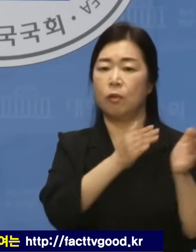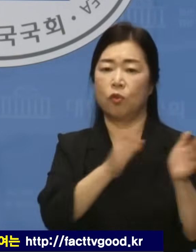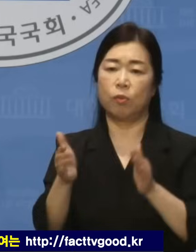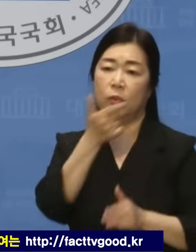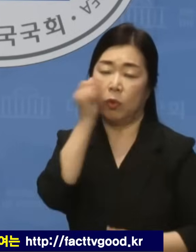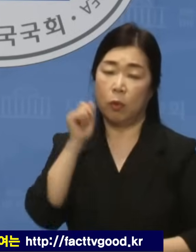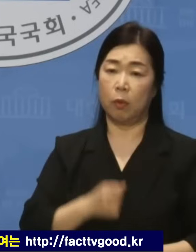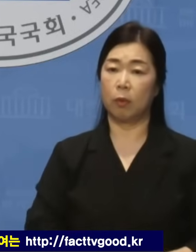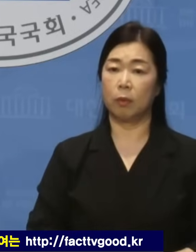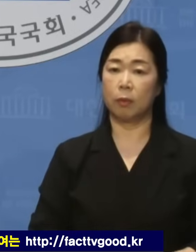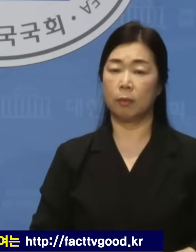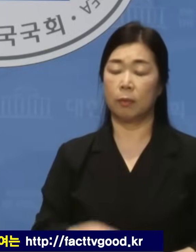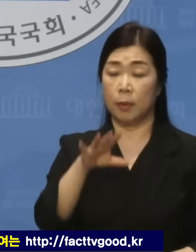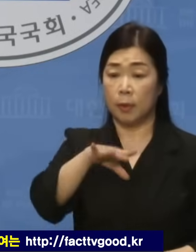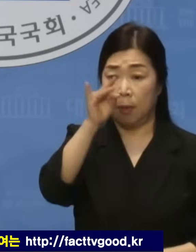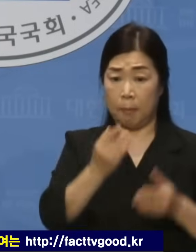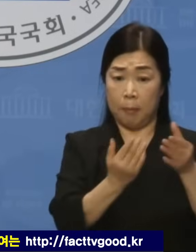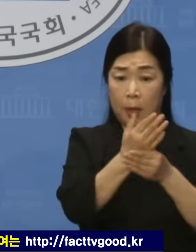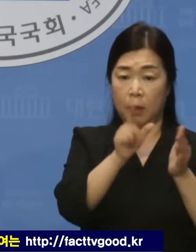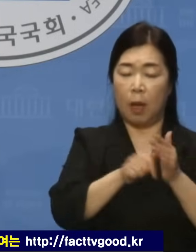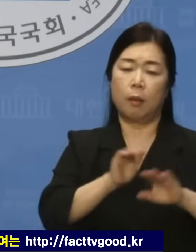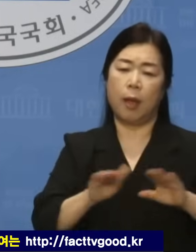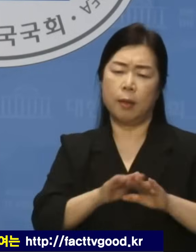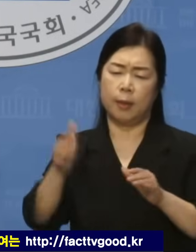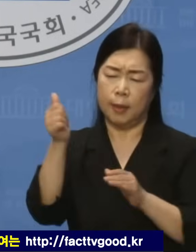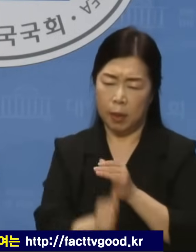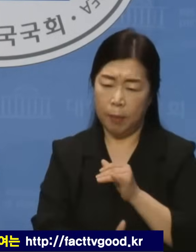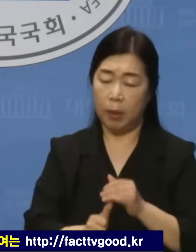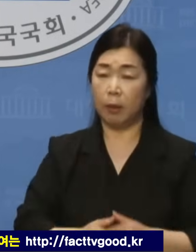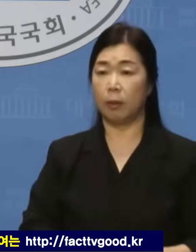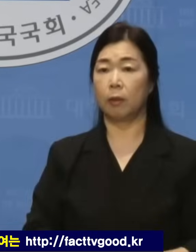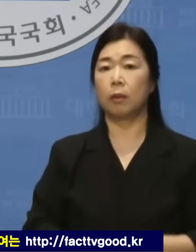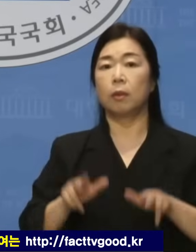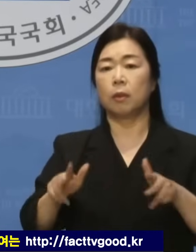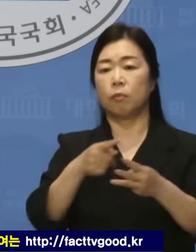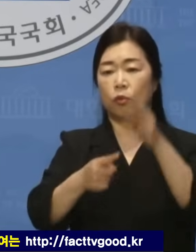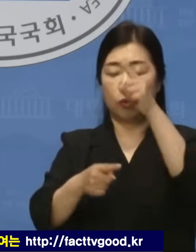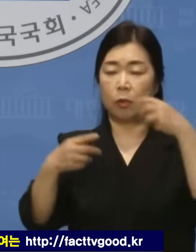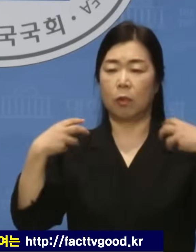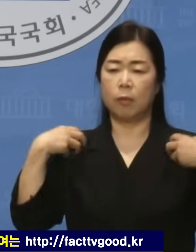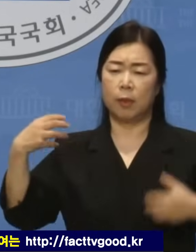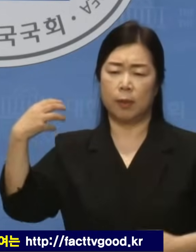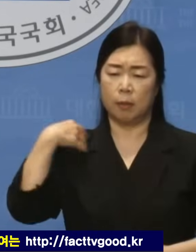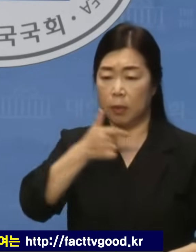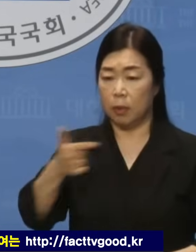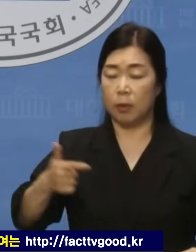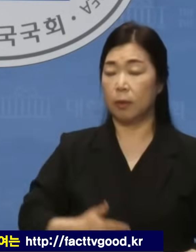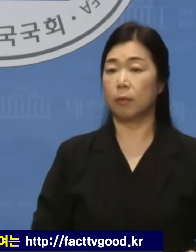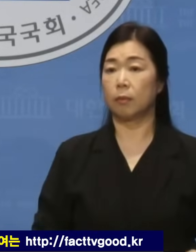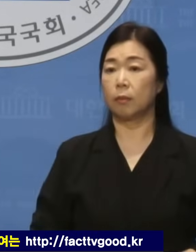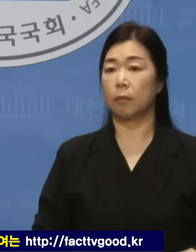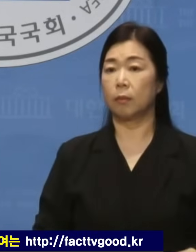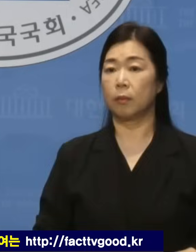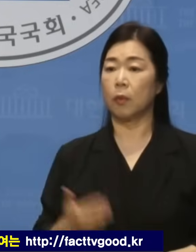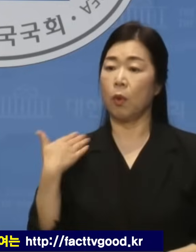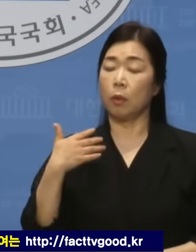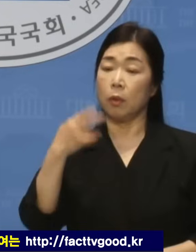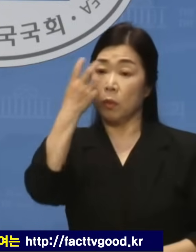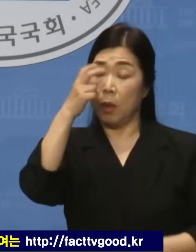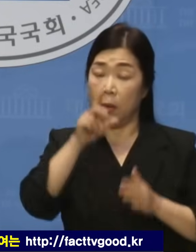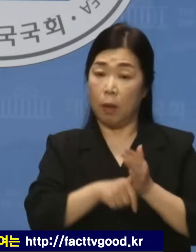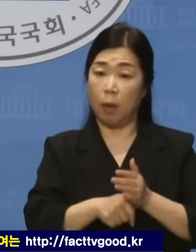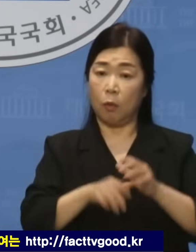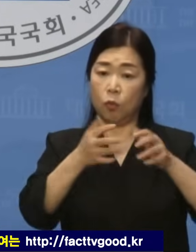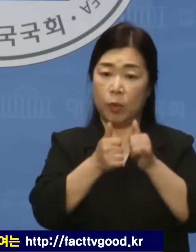부족과 초기 대응 실패에 한 현 정부의 책임이 큽니다. 최근 여론조사에서 국민 60%